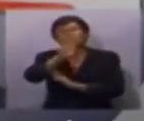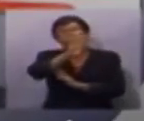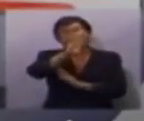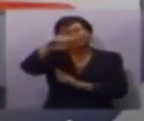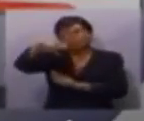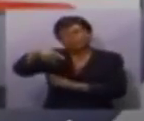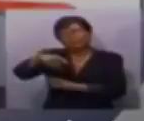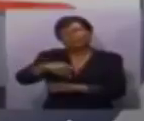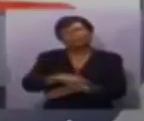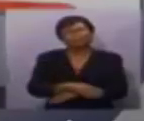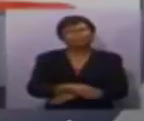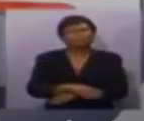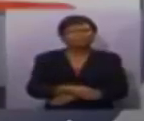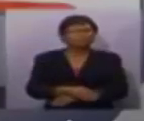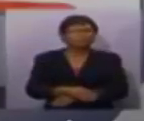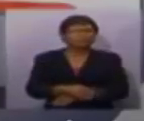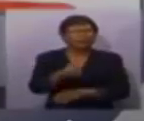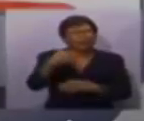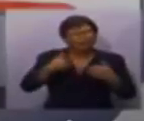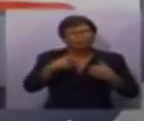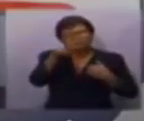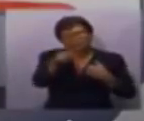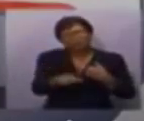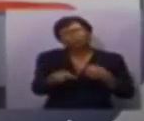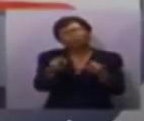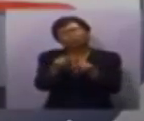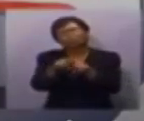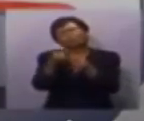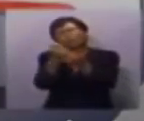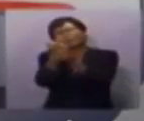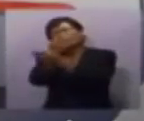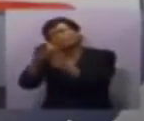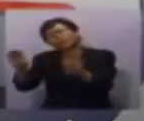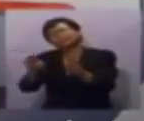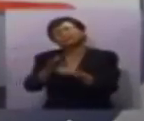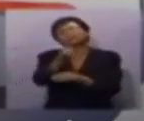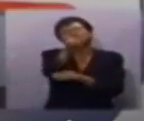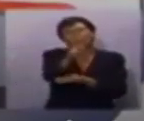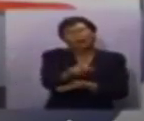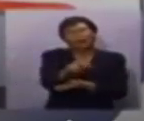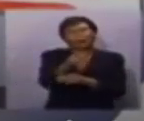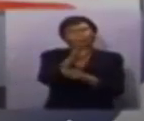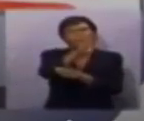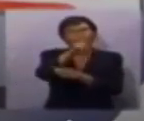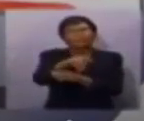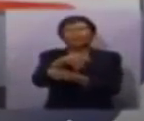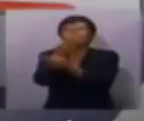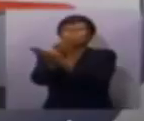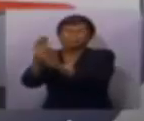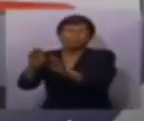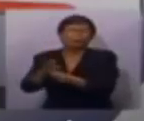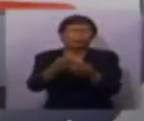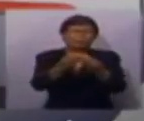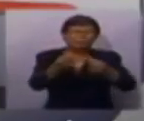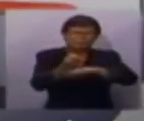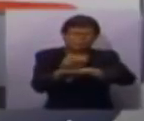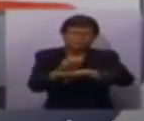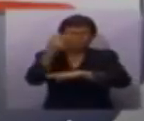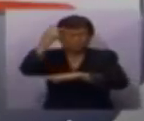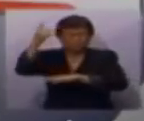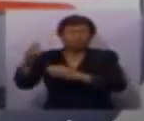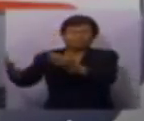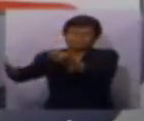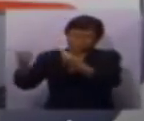ada calon yang sentiasa sinonim dengan calon bebas ini, di Pasir Mas, Kelantan, dan pada kali ini